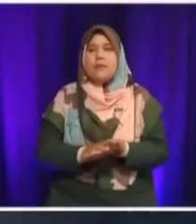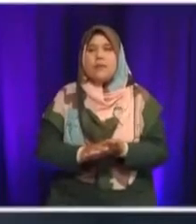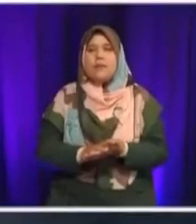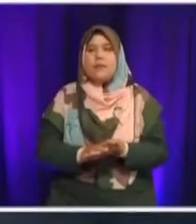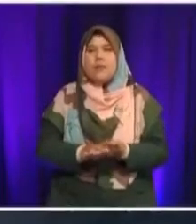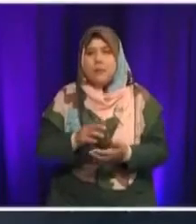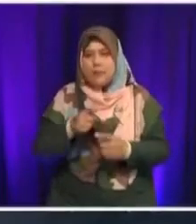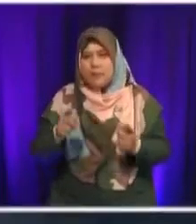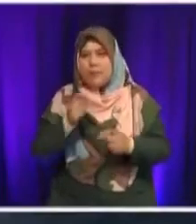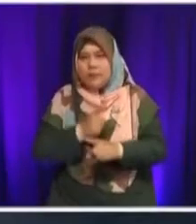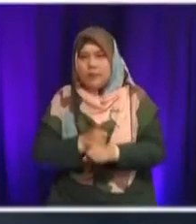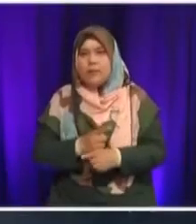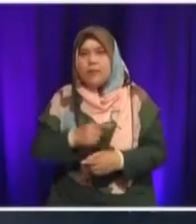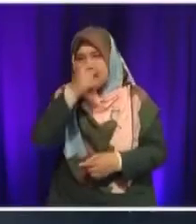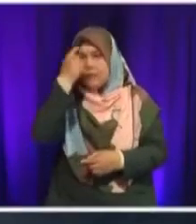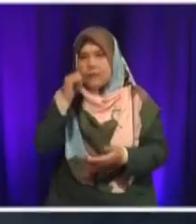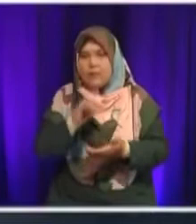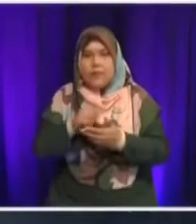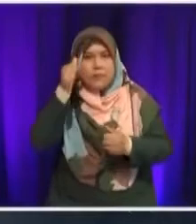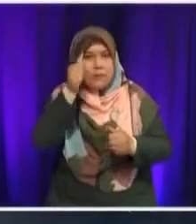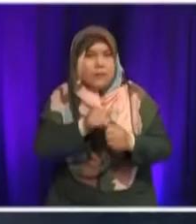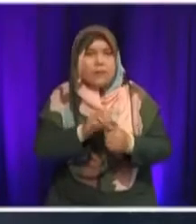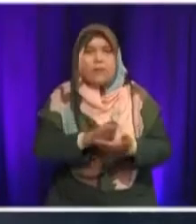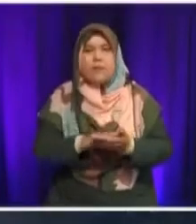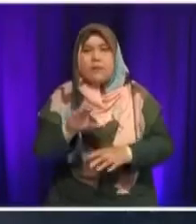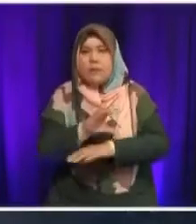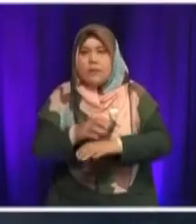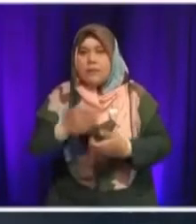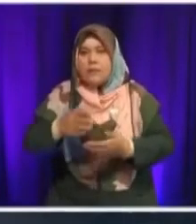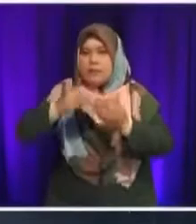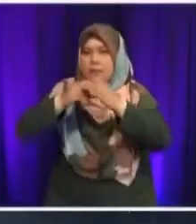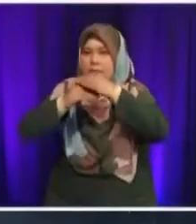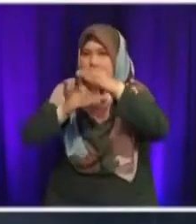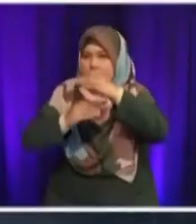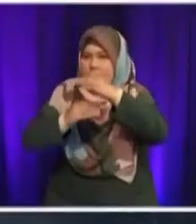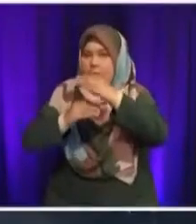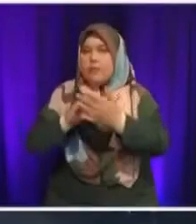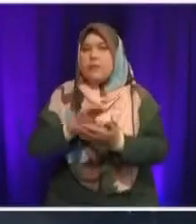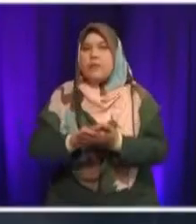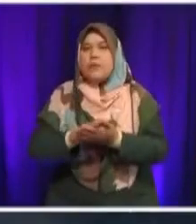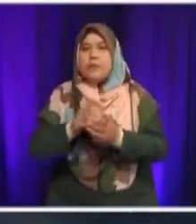tapi betul sebab itu kita lihat dulu sama adek tadi udah lekang atau belum dipakai